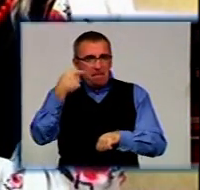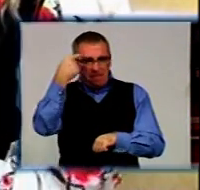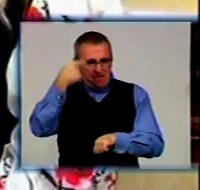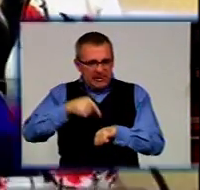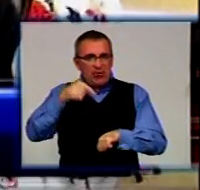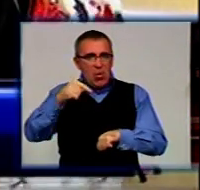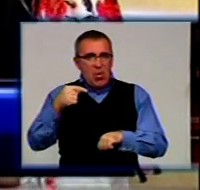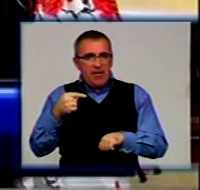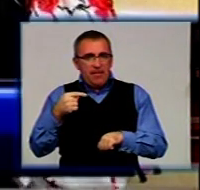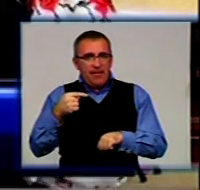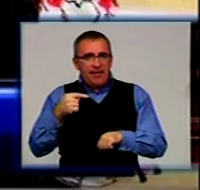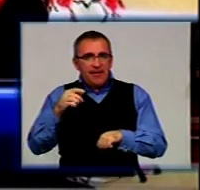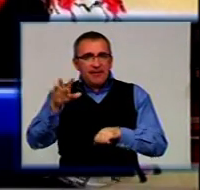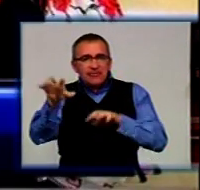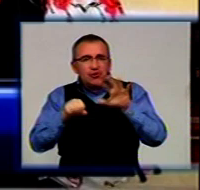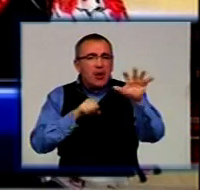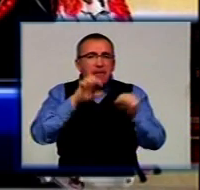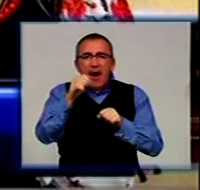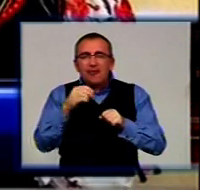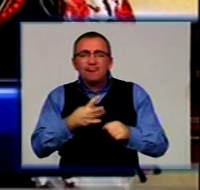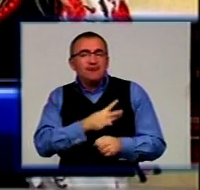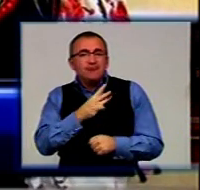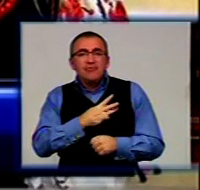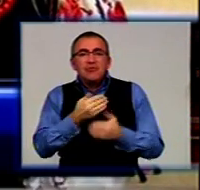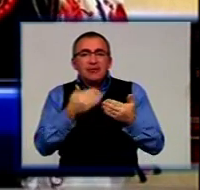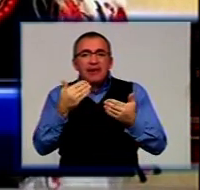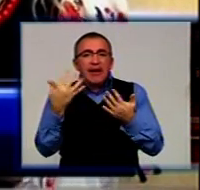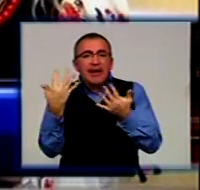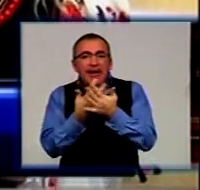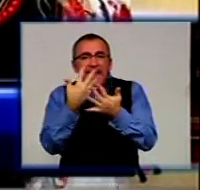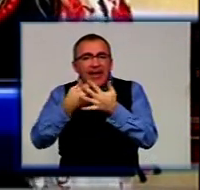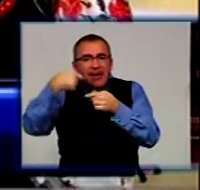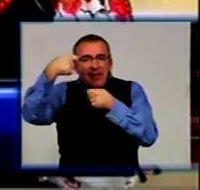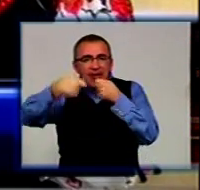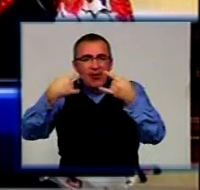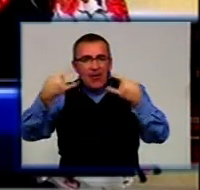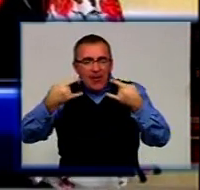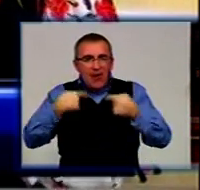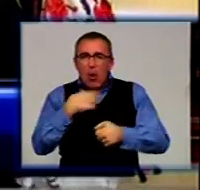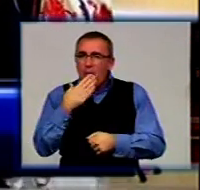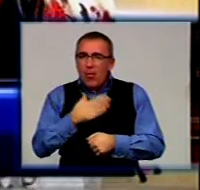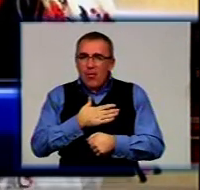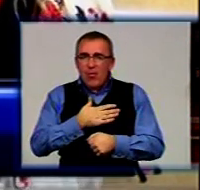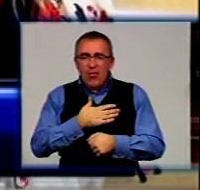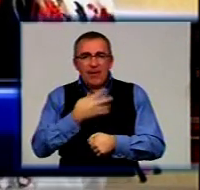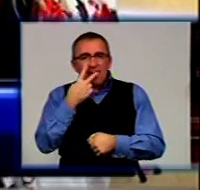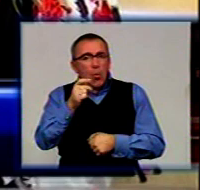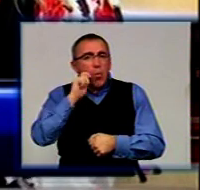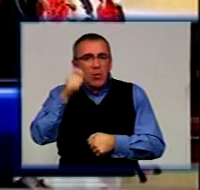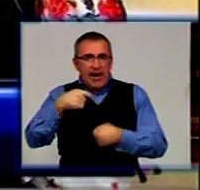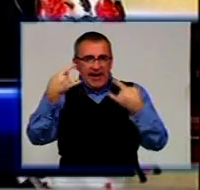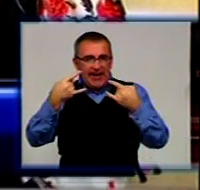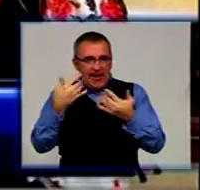Зазвичай черпаю натхнення я з українських кінофільмів. Я дуже люблю дивитися українські фільми,